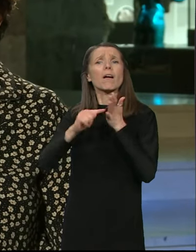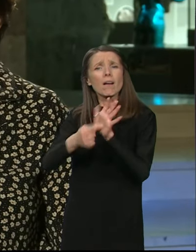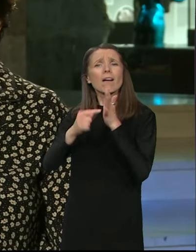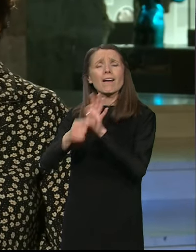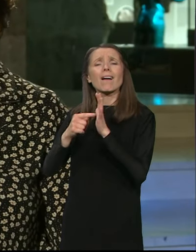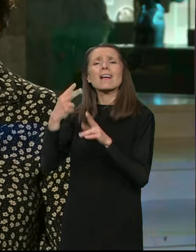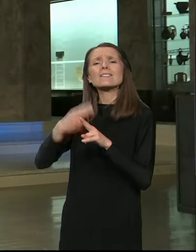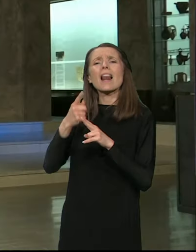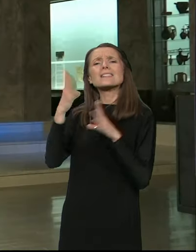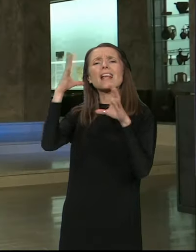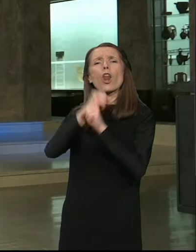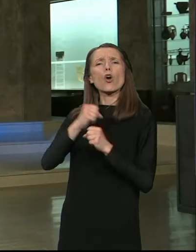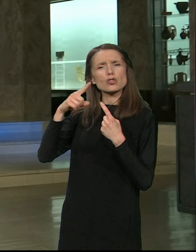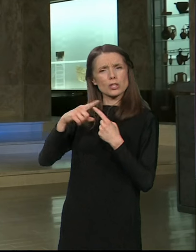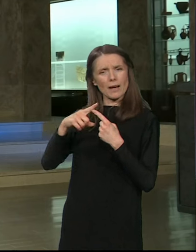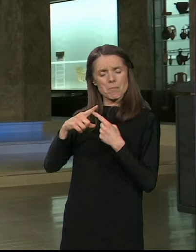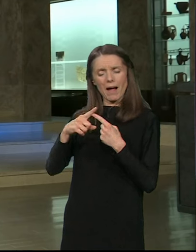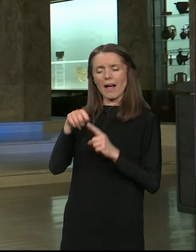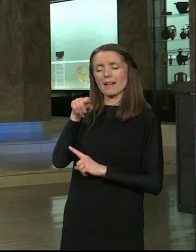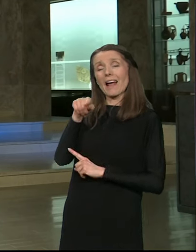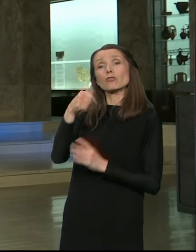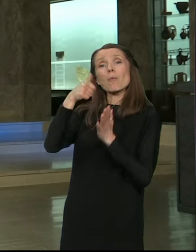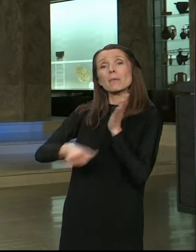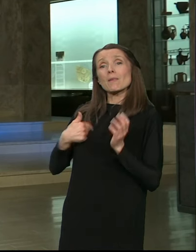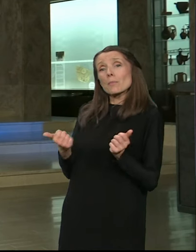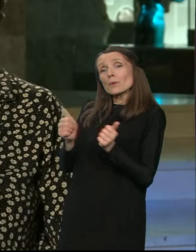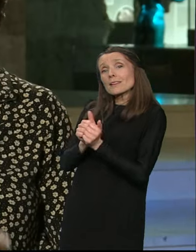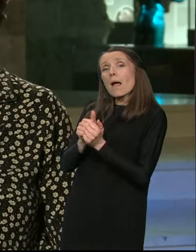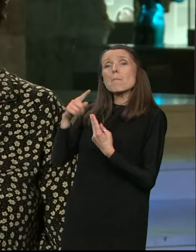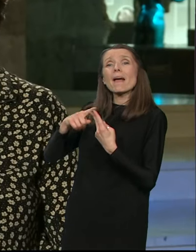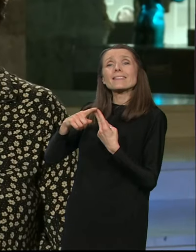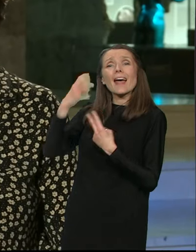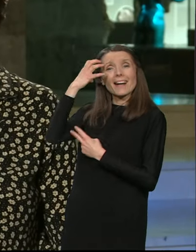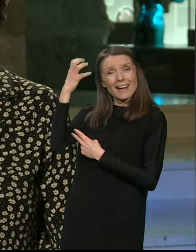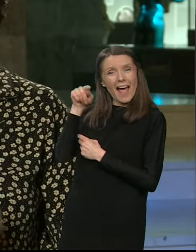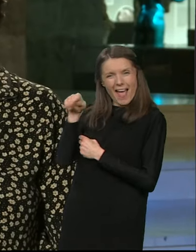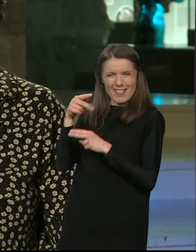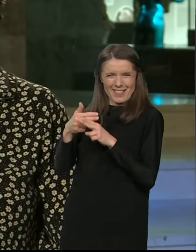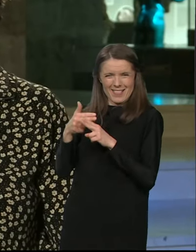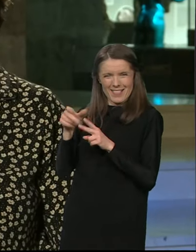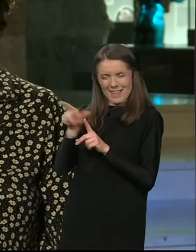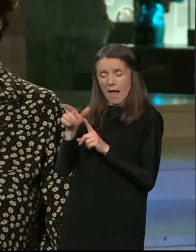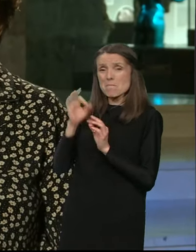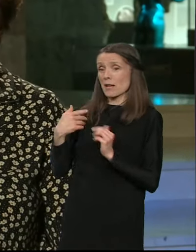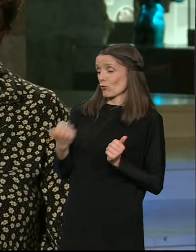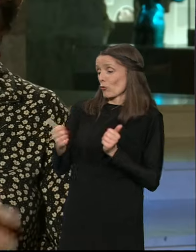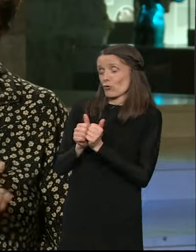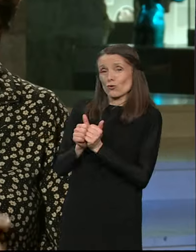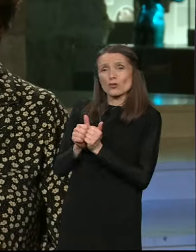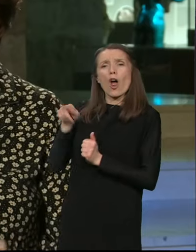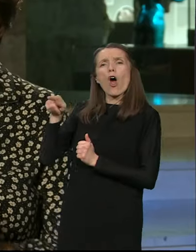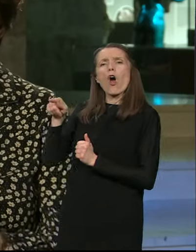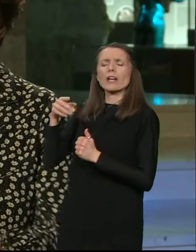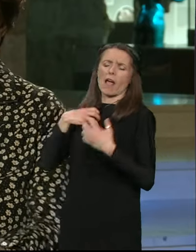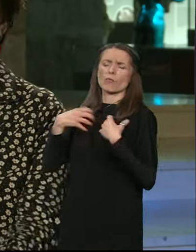predstava Noć tri bada. I tu sam prvi put igrala sa Perom Kraljem. Baš smo bili partneri. On je igrao Strindberga, a ja sam igrala